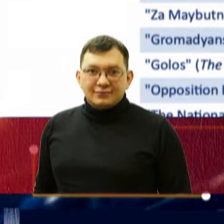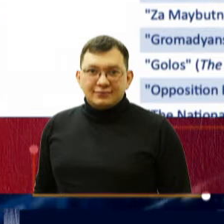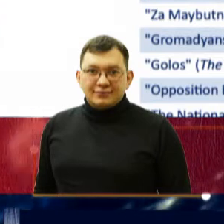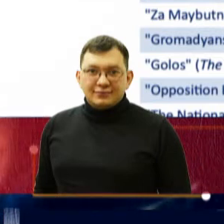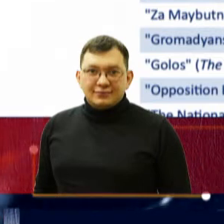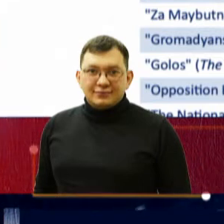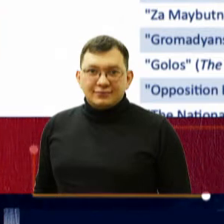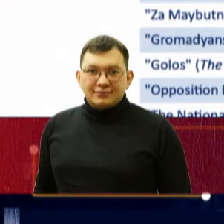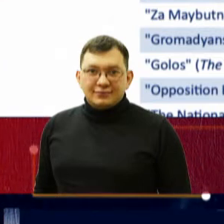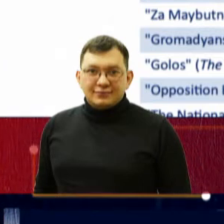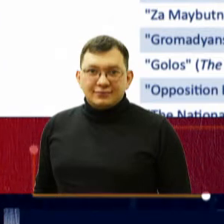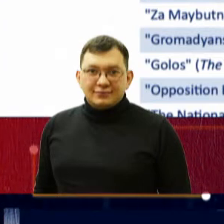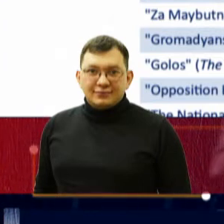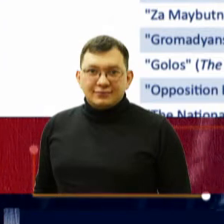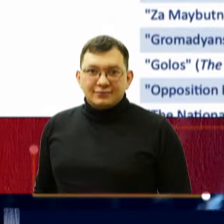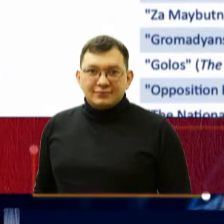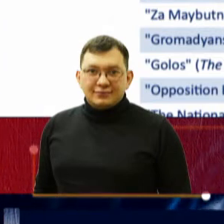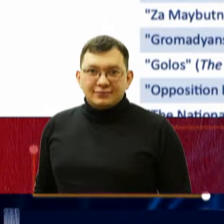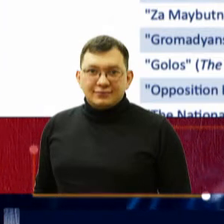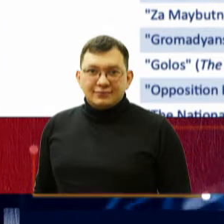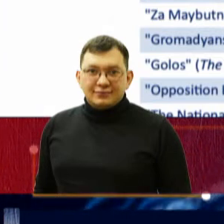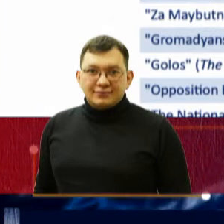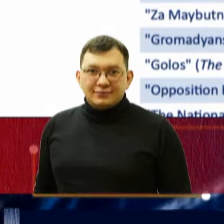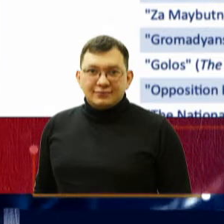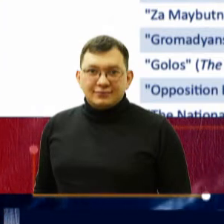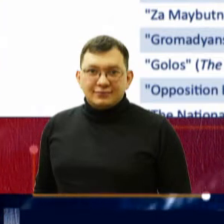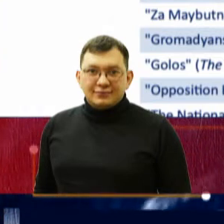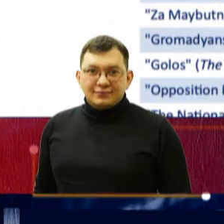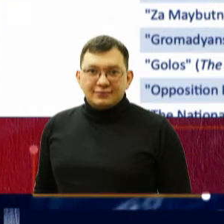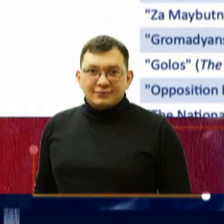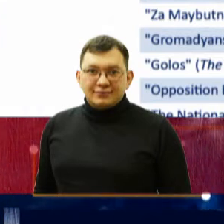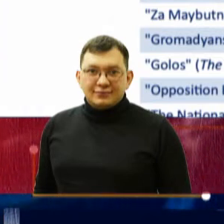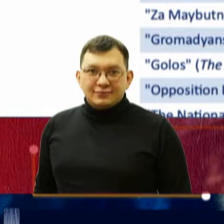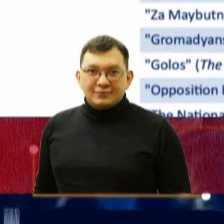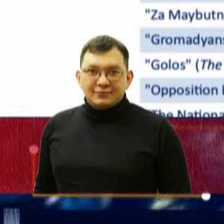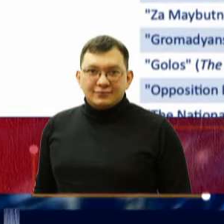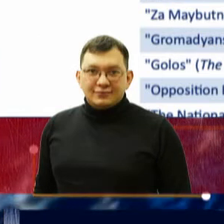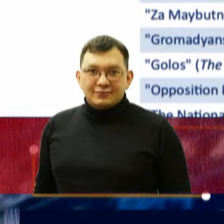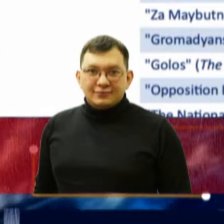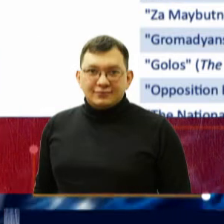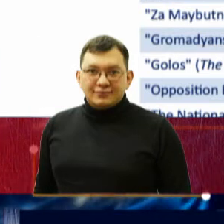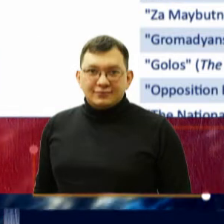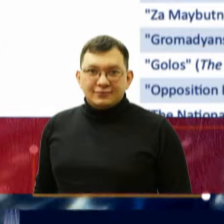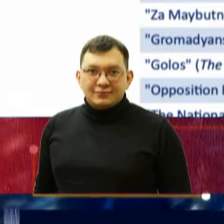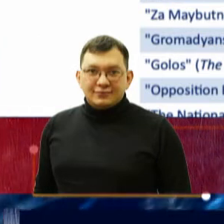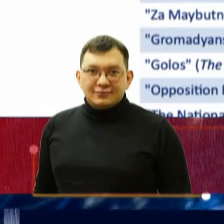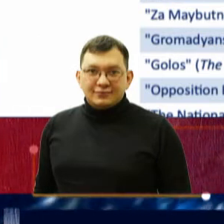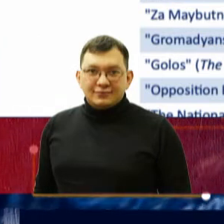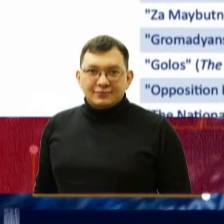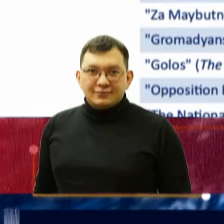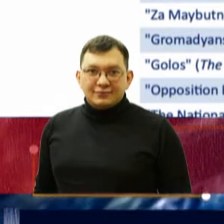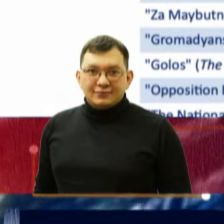можливості для того, аби на виборчій дільниці відбувалися фальсифікації з їхнім виборчим бюлетенем. Як на мене, це більш